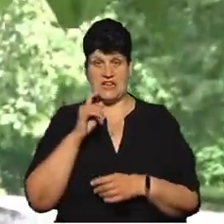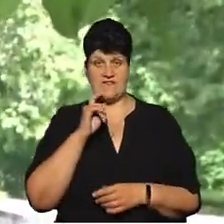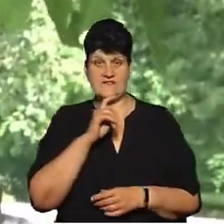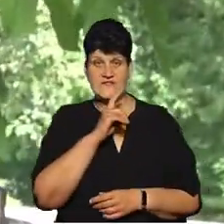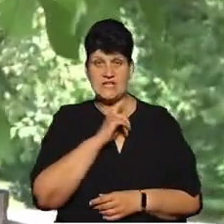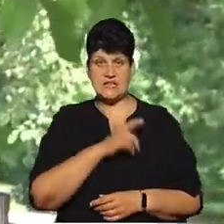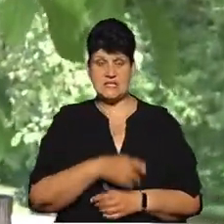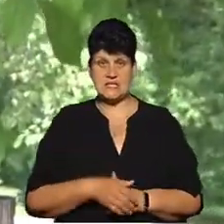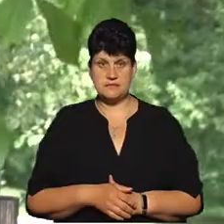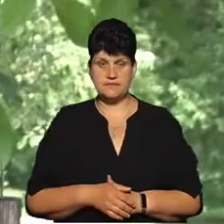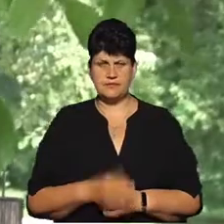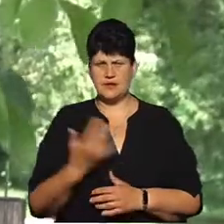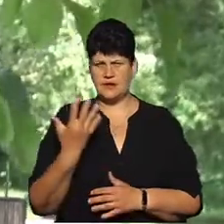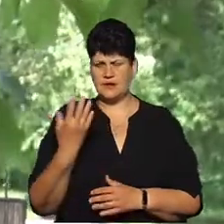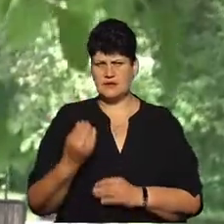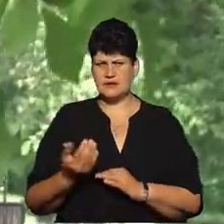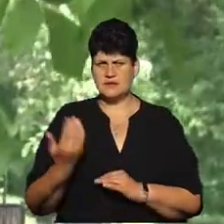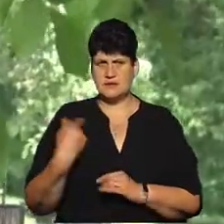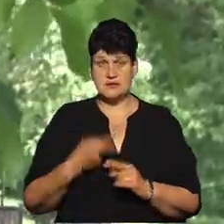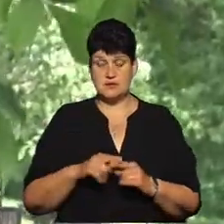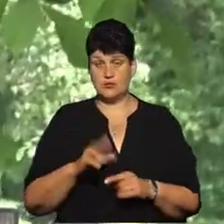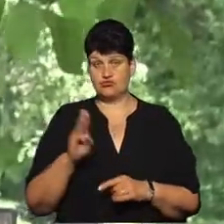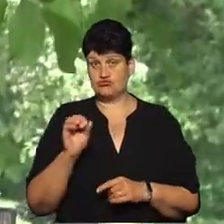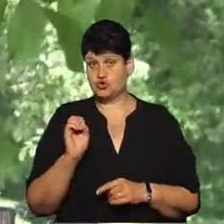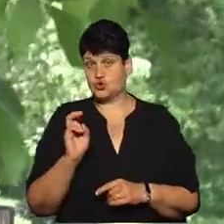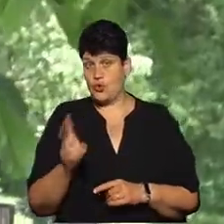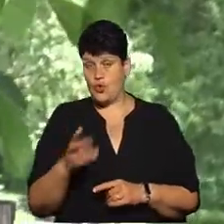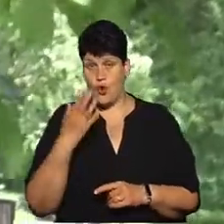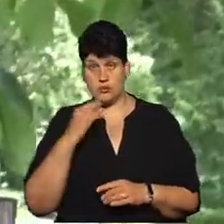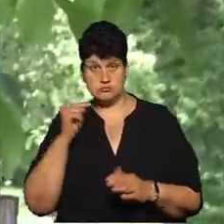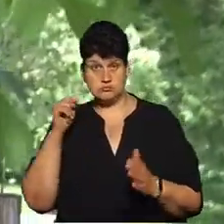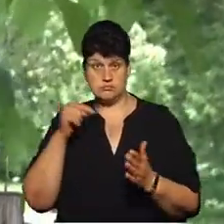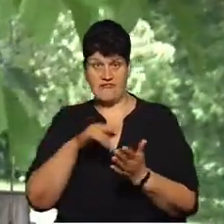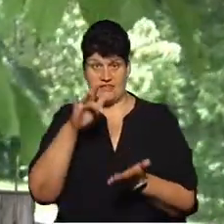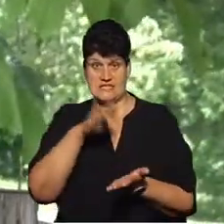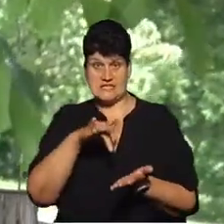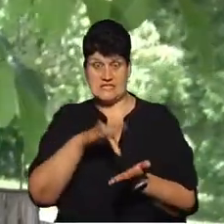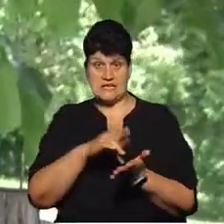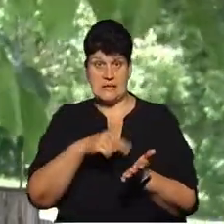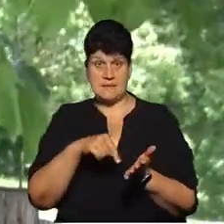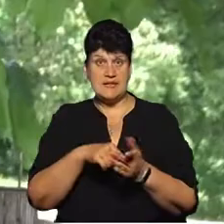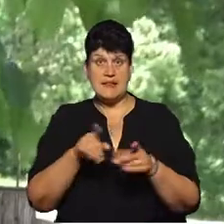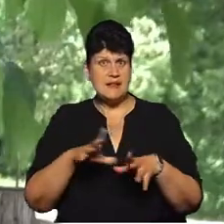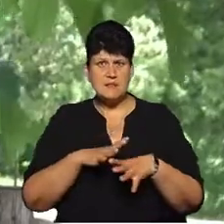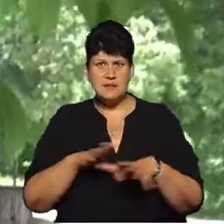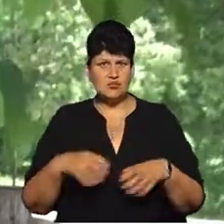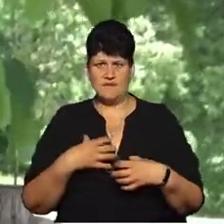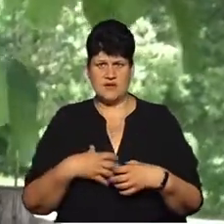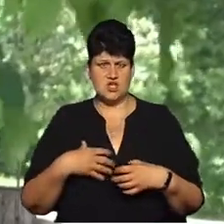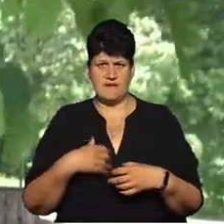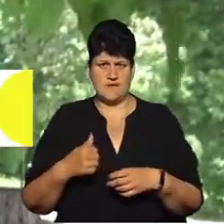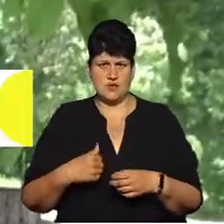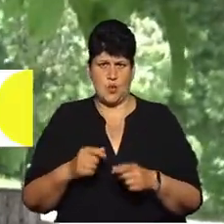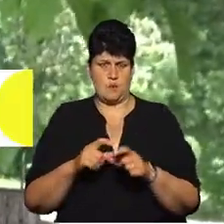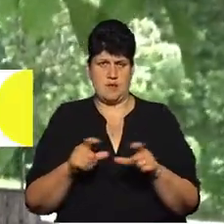Декілька днів тому це був справжній шок, коли ракети цілилися у центр міста і там взагалі не було жодних важливих військових об'єктів. Таким чином